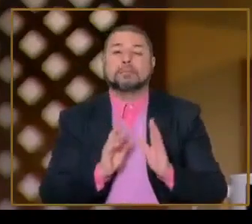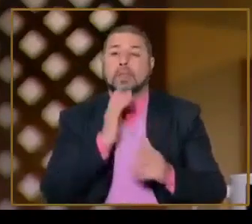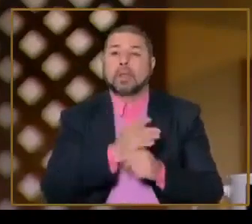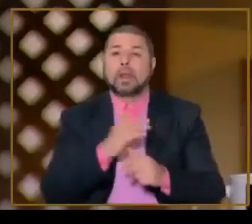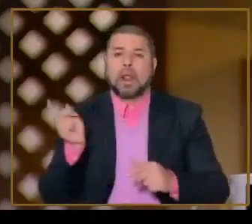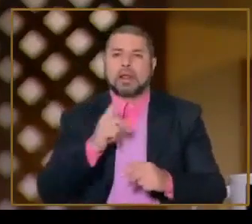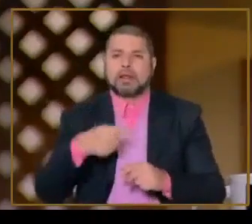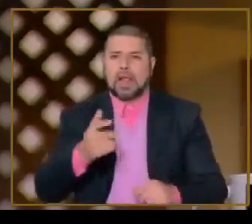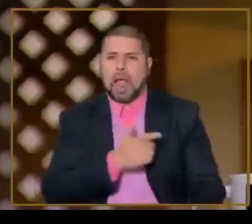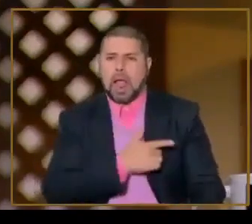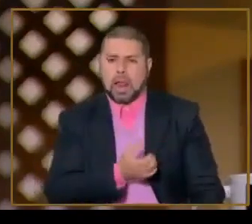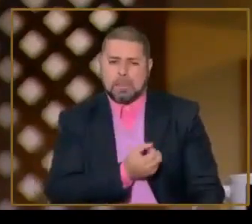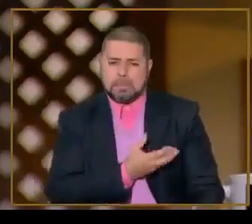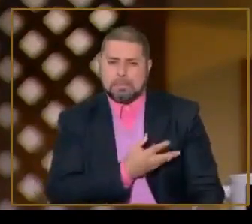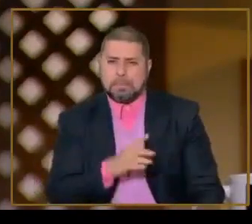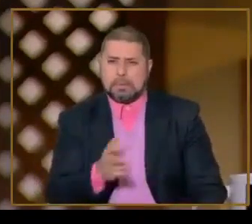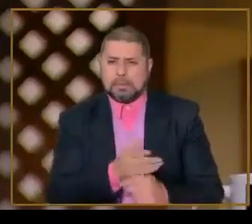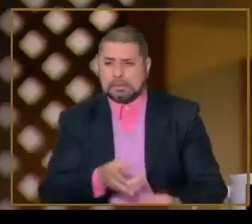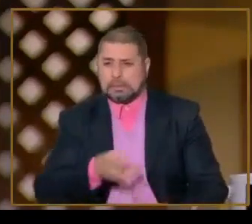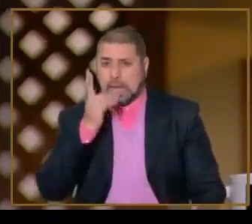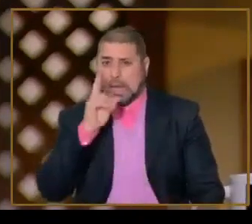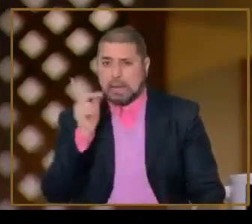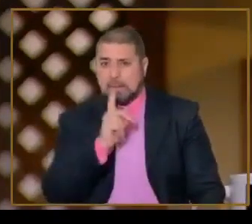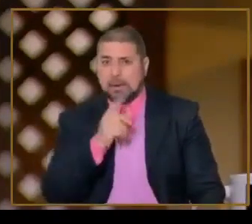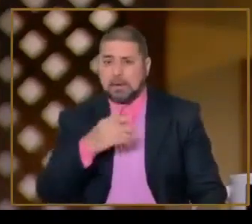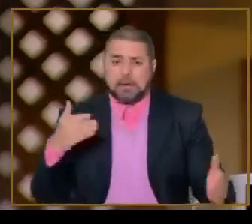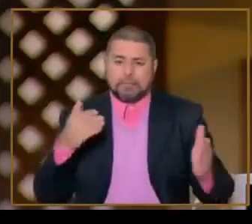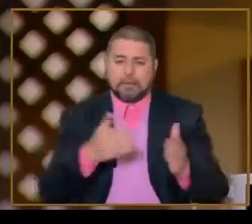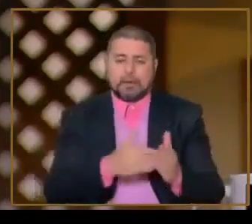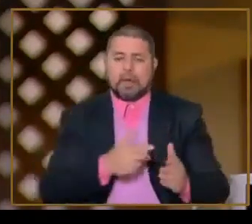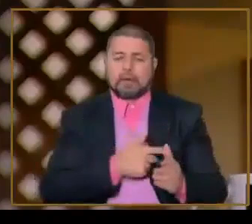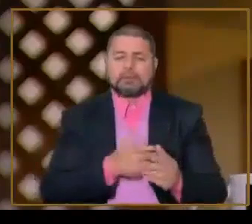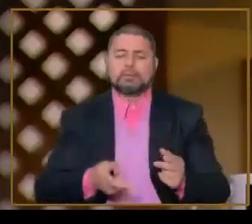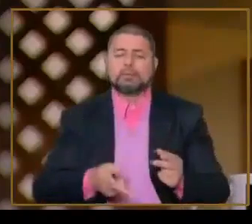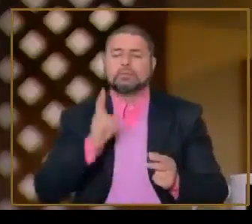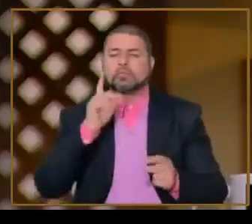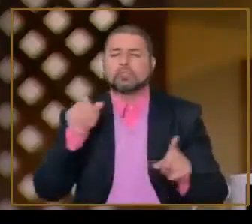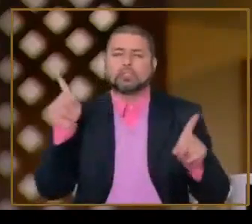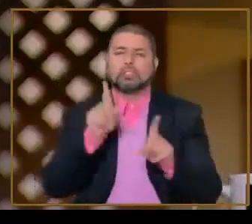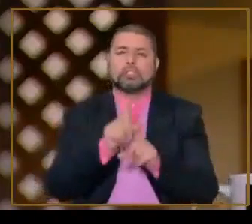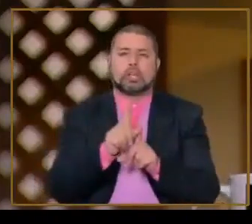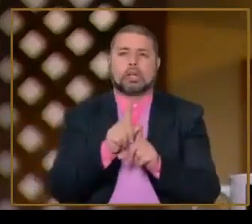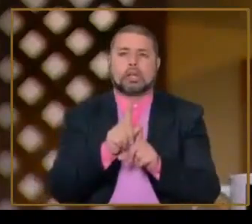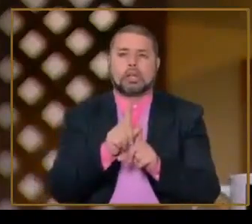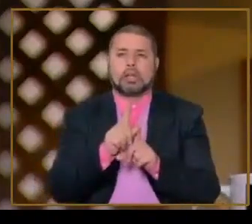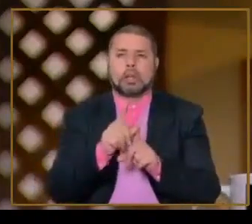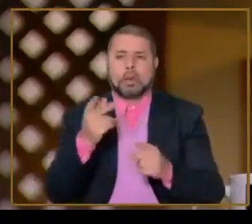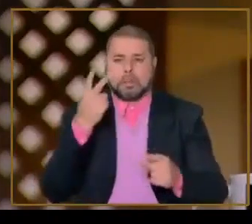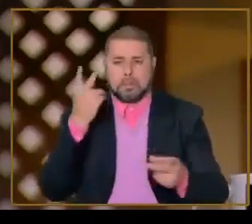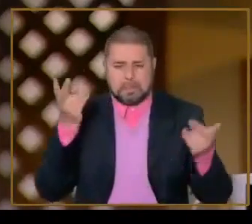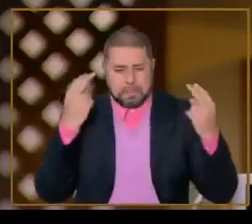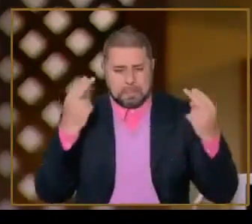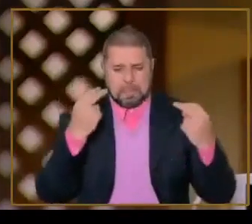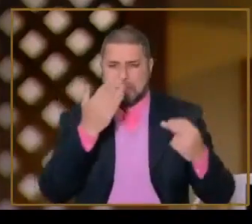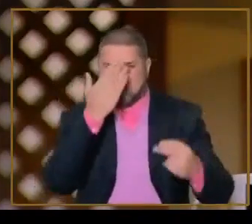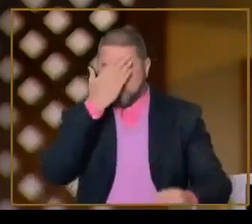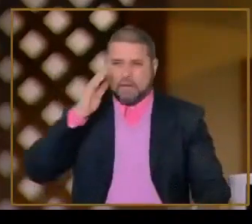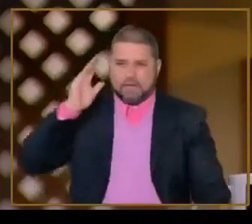لن يكون القلب سليما حتى يسلم من الشرك والرياء